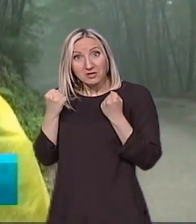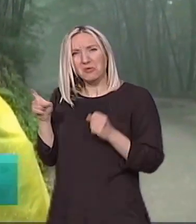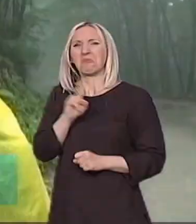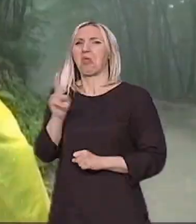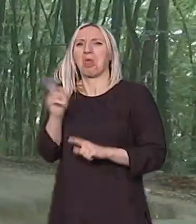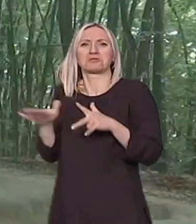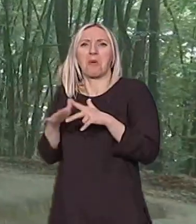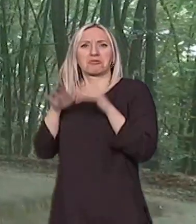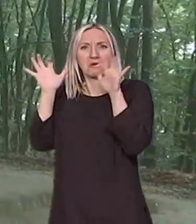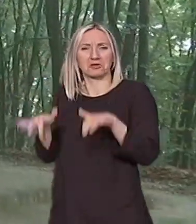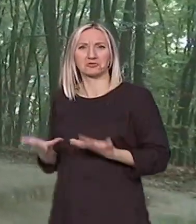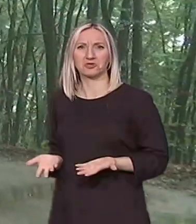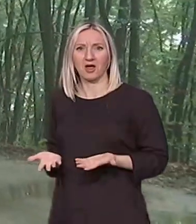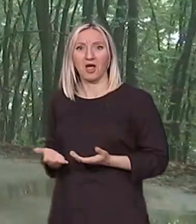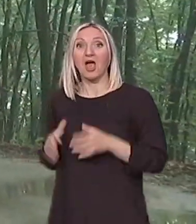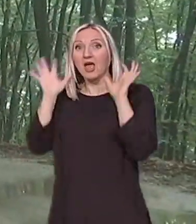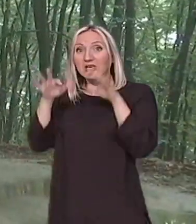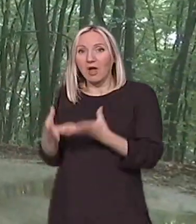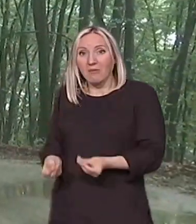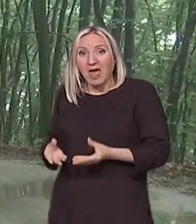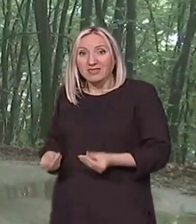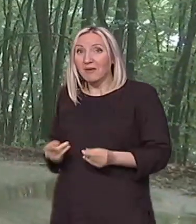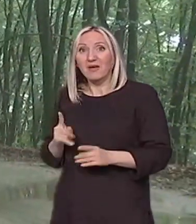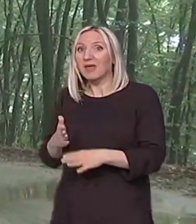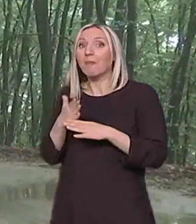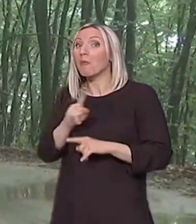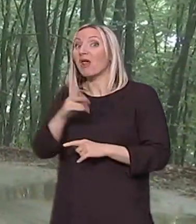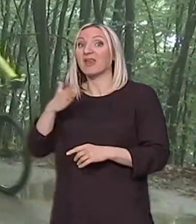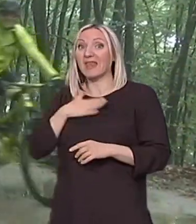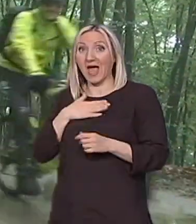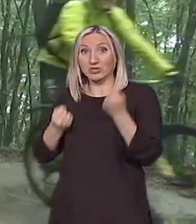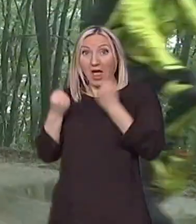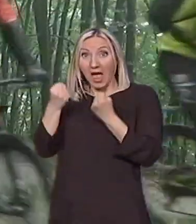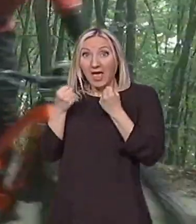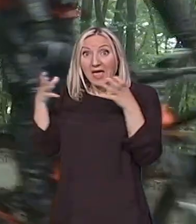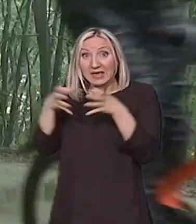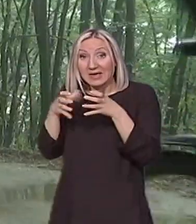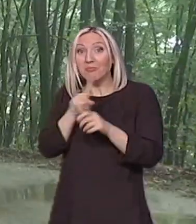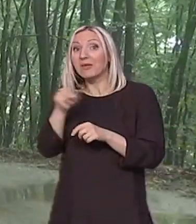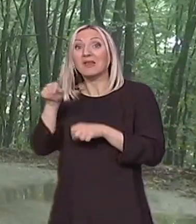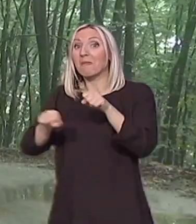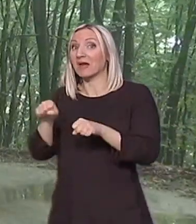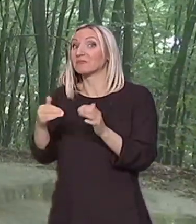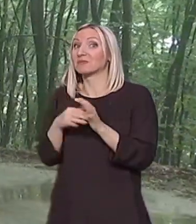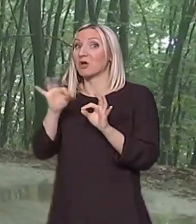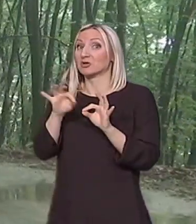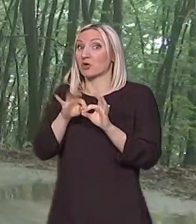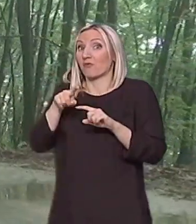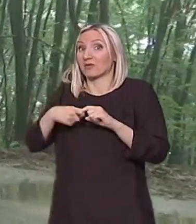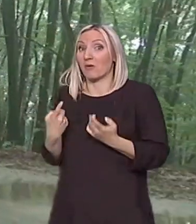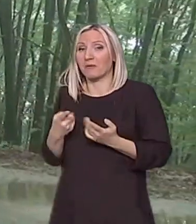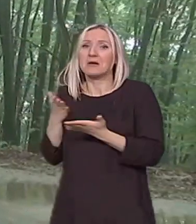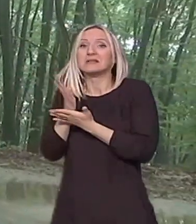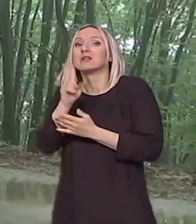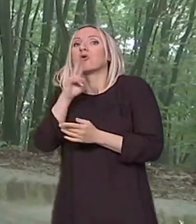ne ometa. Kiša koja natapa nije pomogla ni maratoncima, ni našoj ekipi. Trebalo je sačuvati opremu. Snalazio se ko je kako